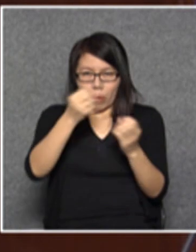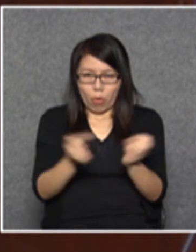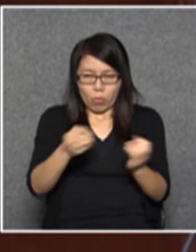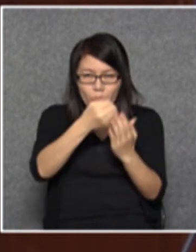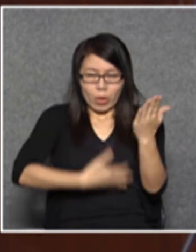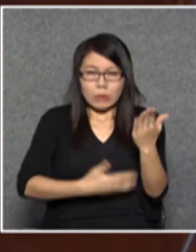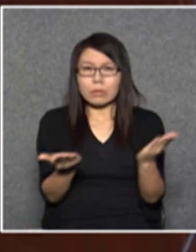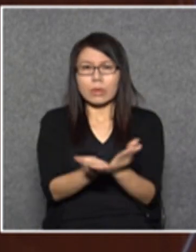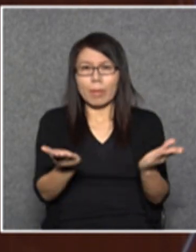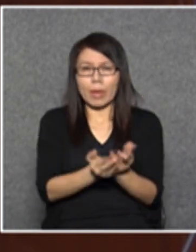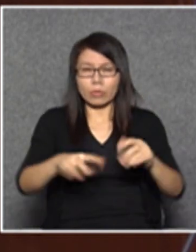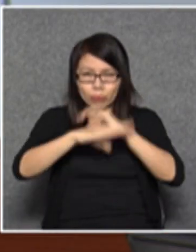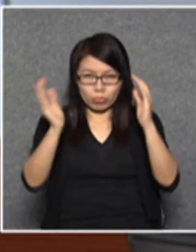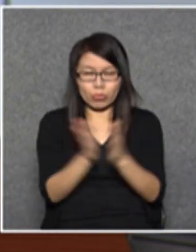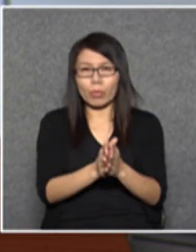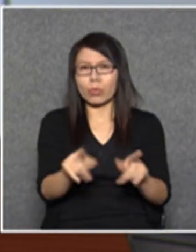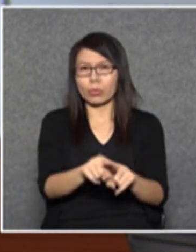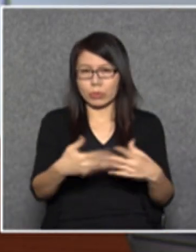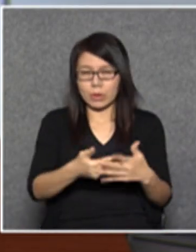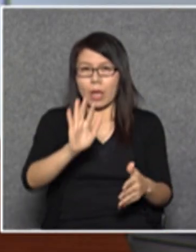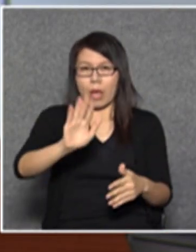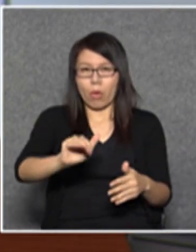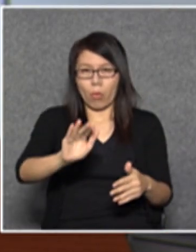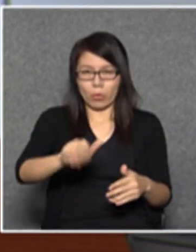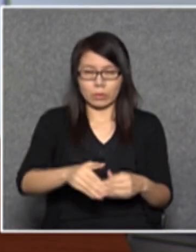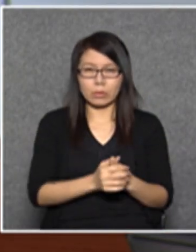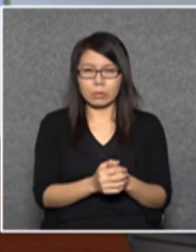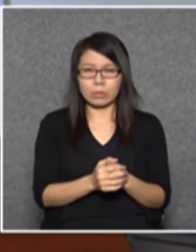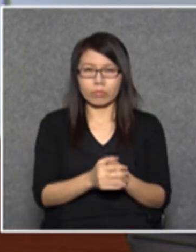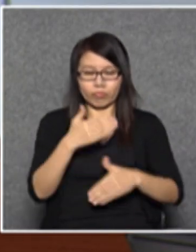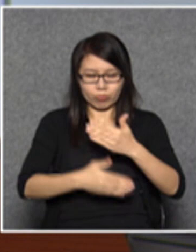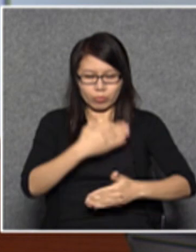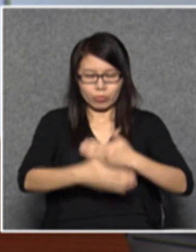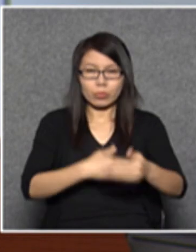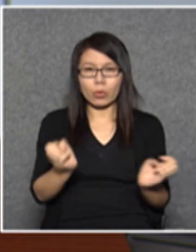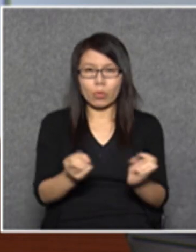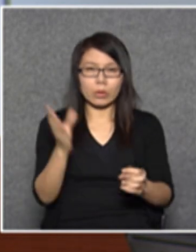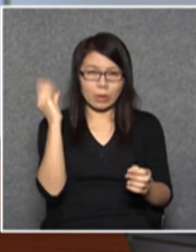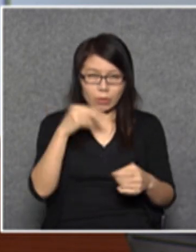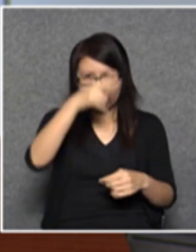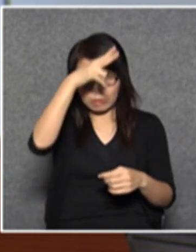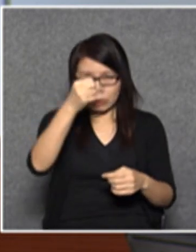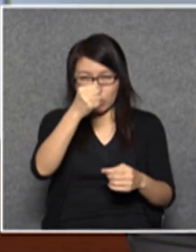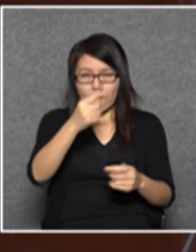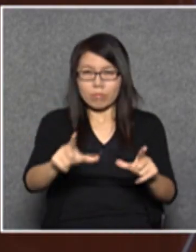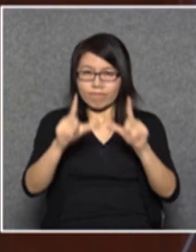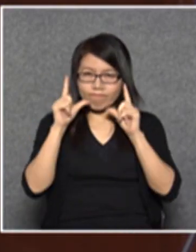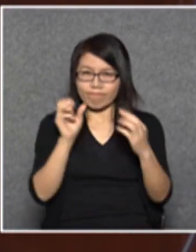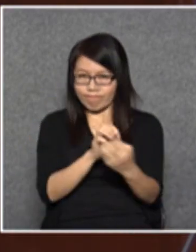證所有的同事呢，是可以順利進行這個會議，聽到行政長官的答問。多謝主